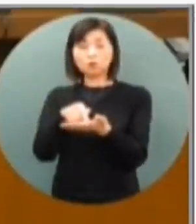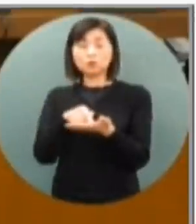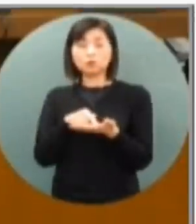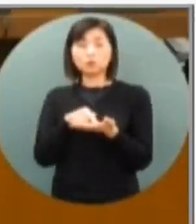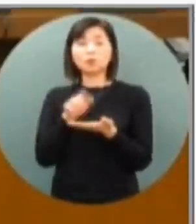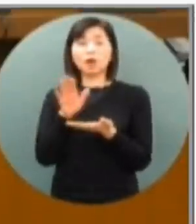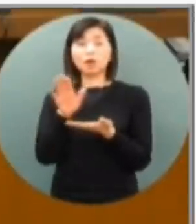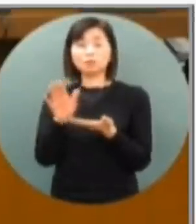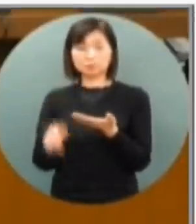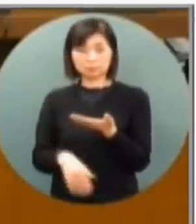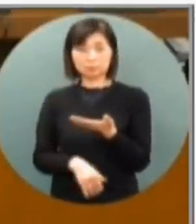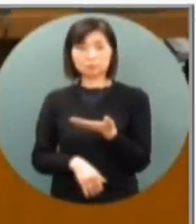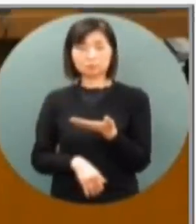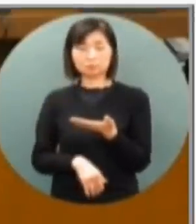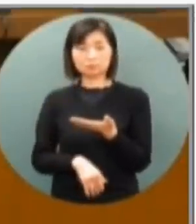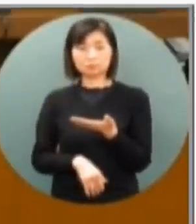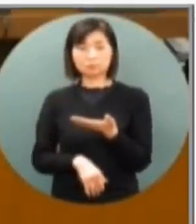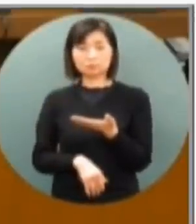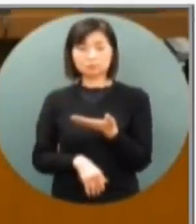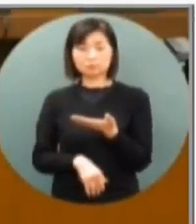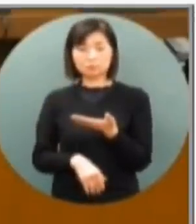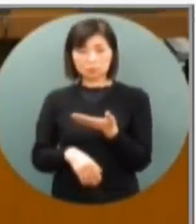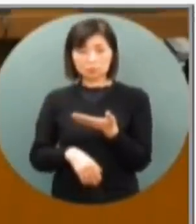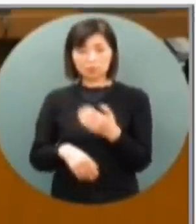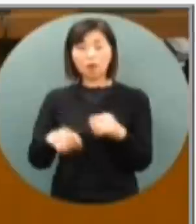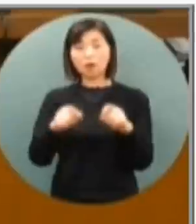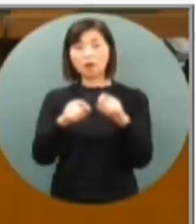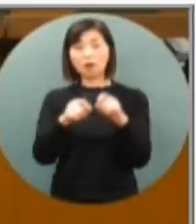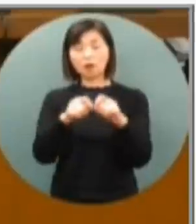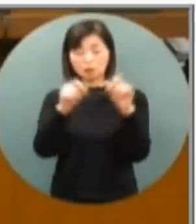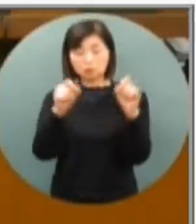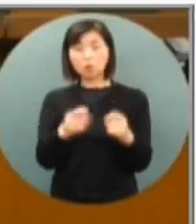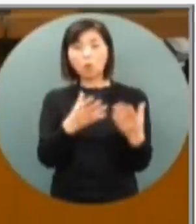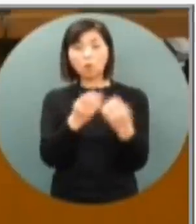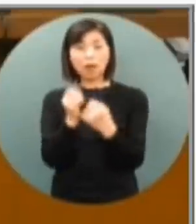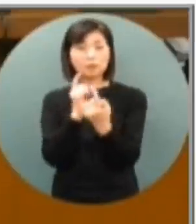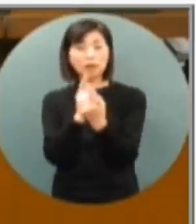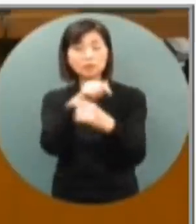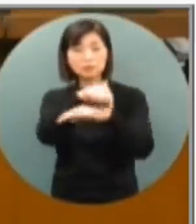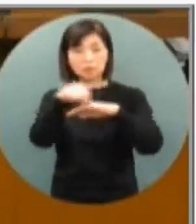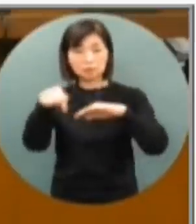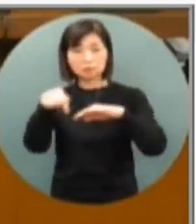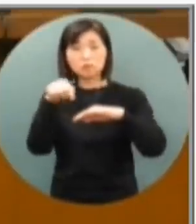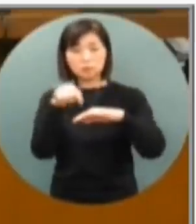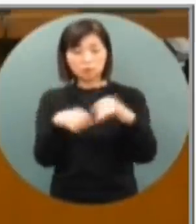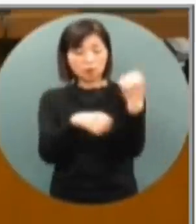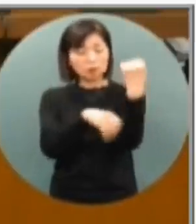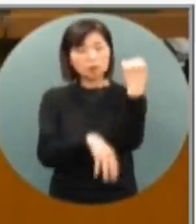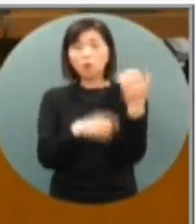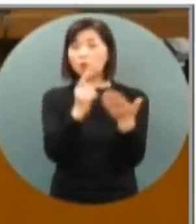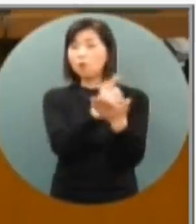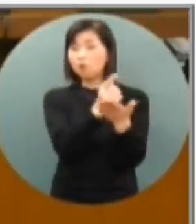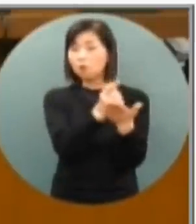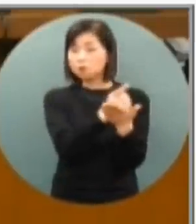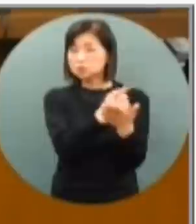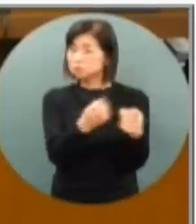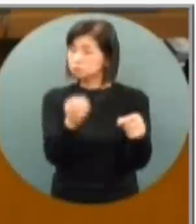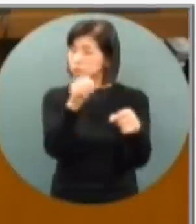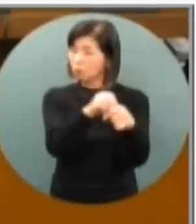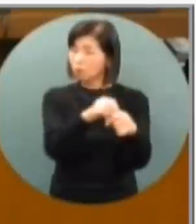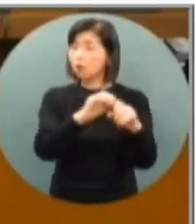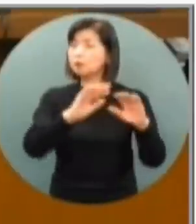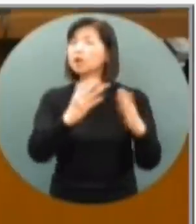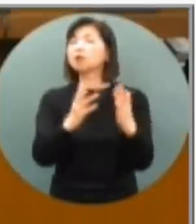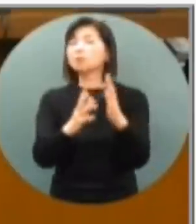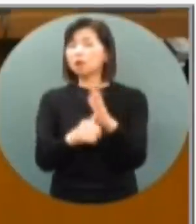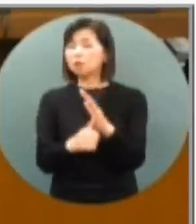ね、それで童話対策というのをその基本方針の中に入れなければ個別の別の条例を